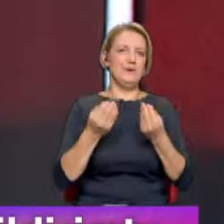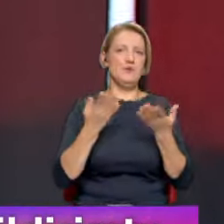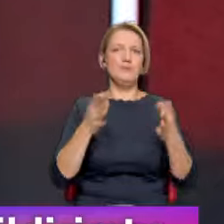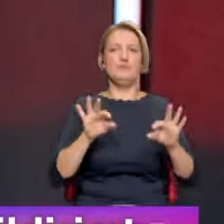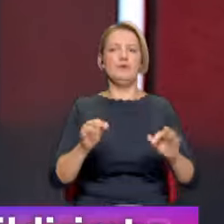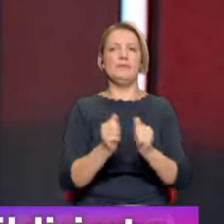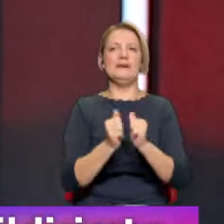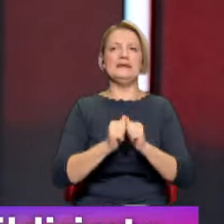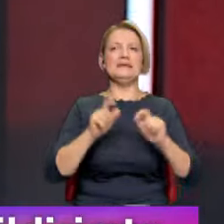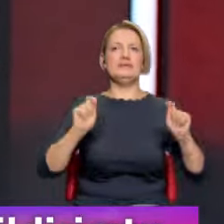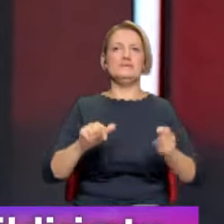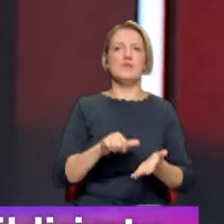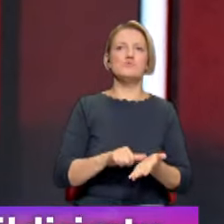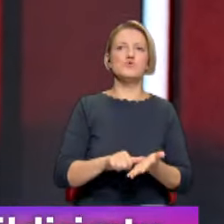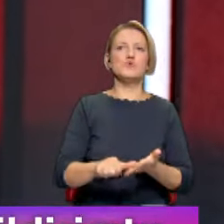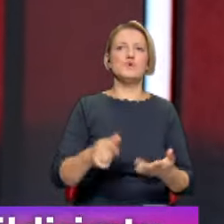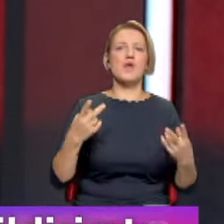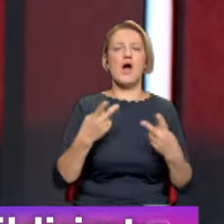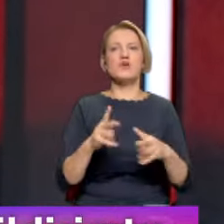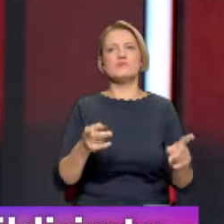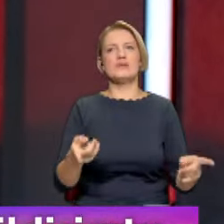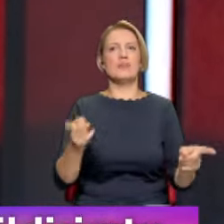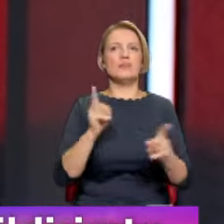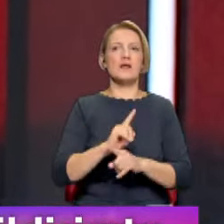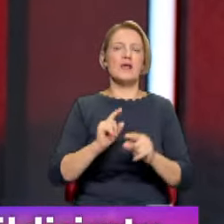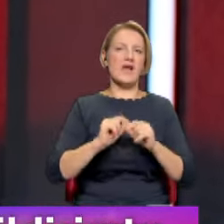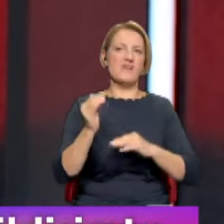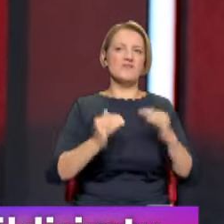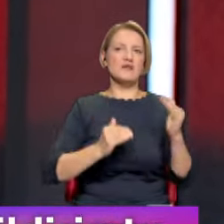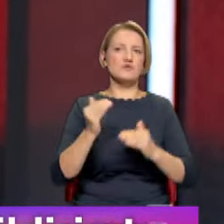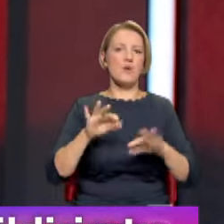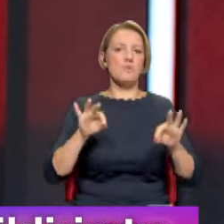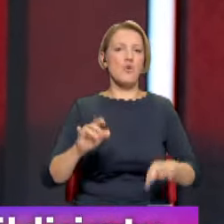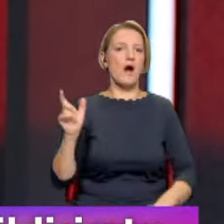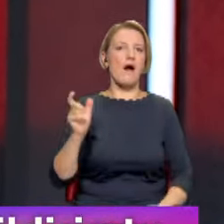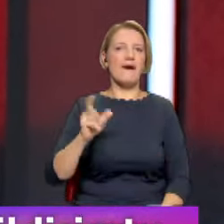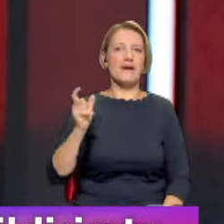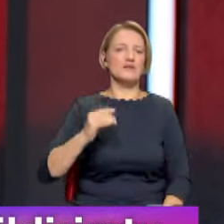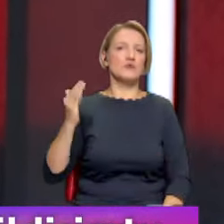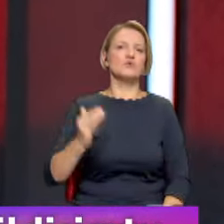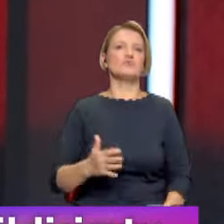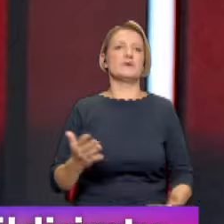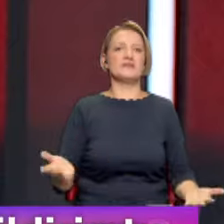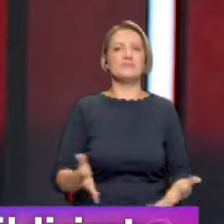ve yapılan tüm açıklamaların aksine enflasyon bu ayda